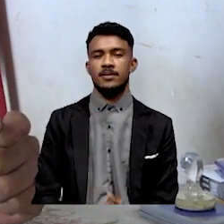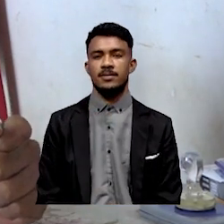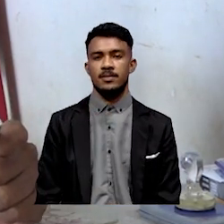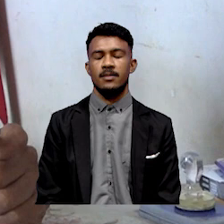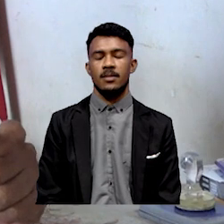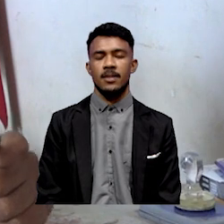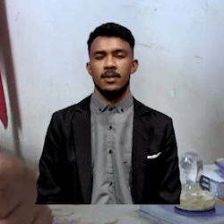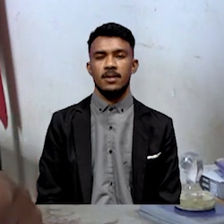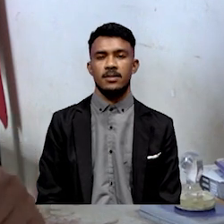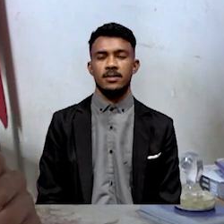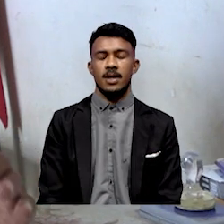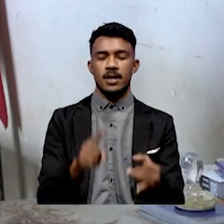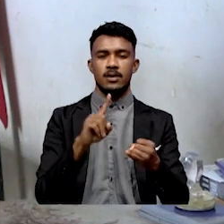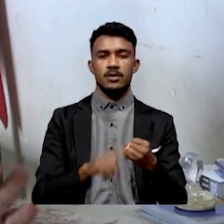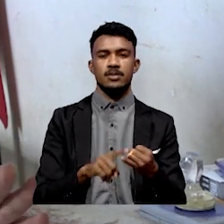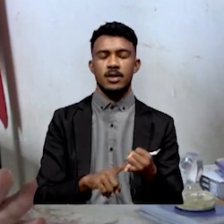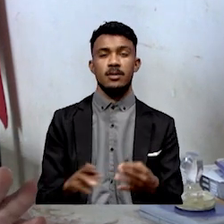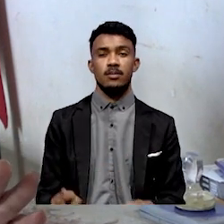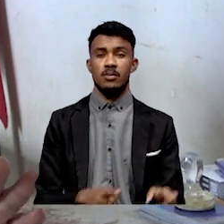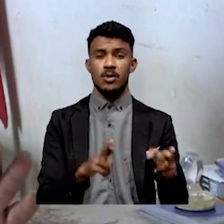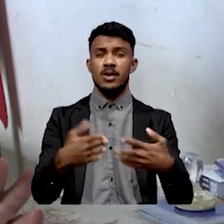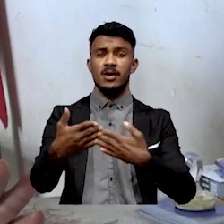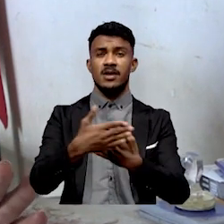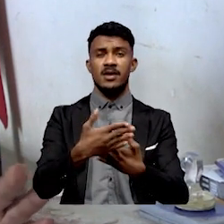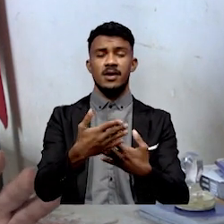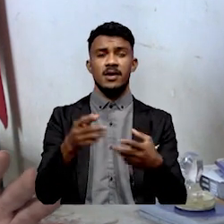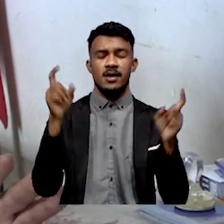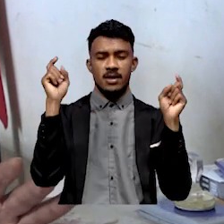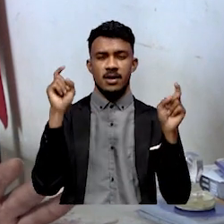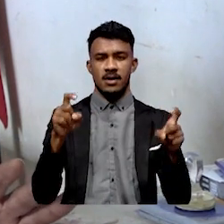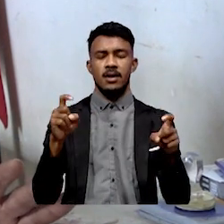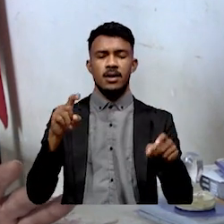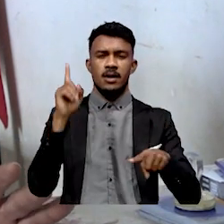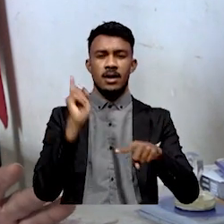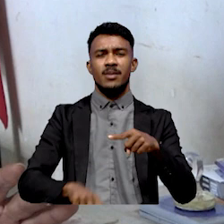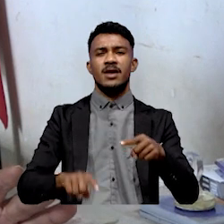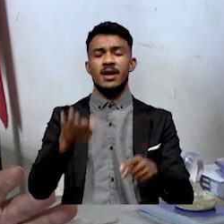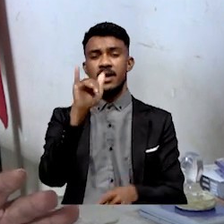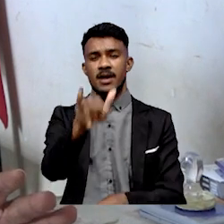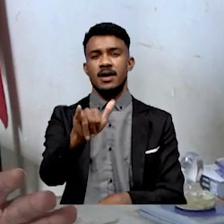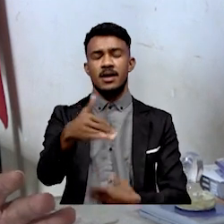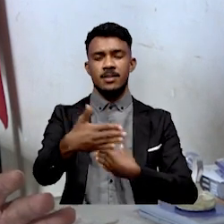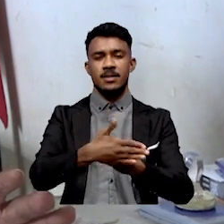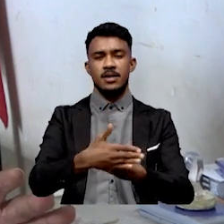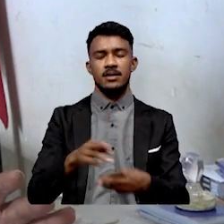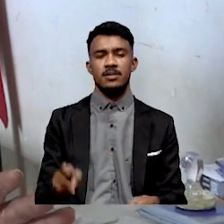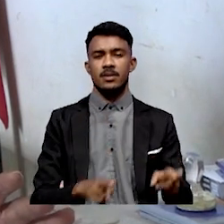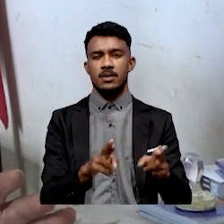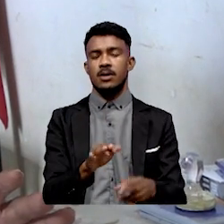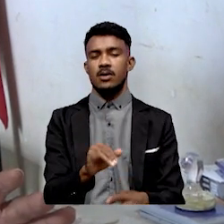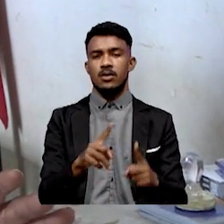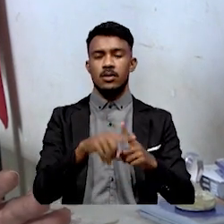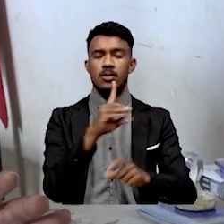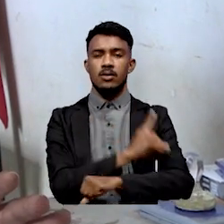Tapi ini maka ikus mai mota nini nih akarak lah akarak lebih helatan. Uin aku kuliah sekretaris Estado